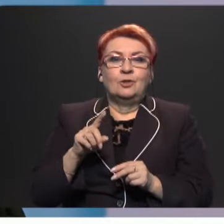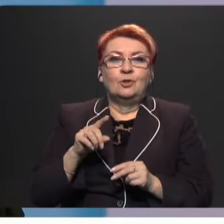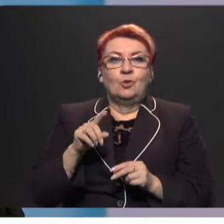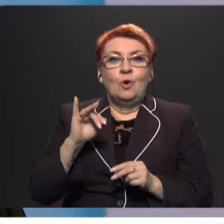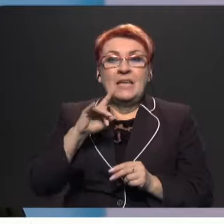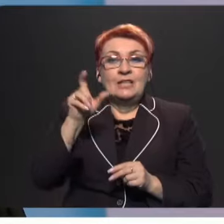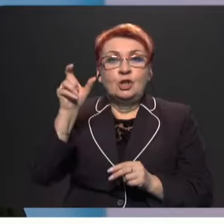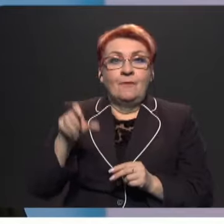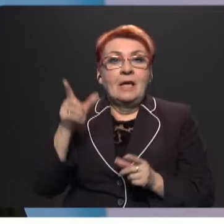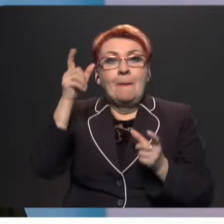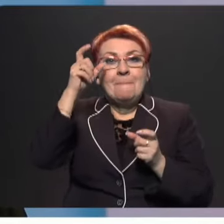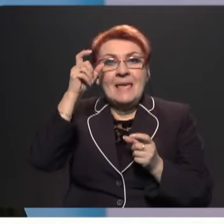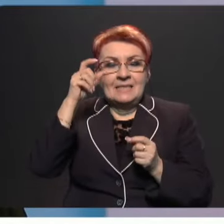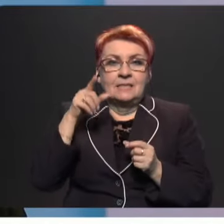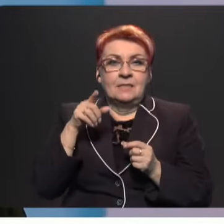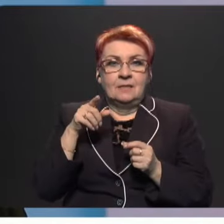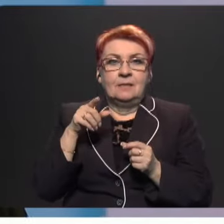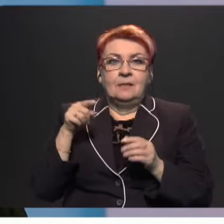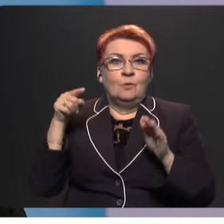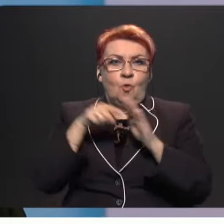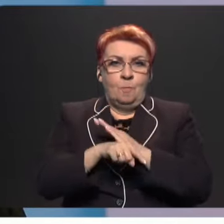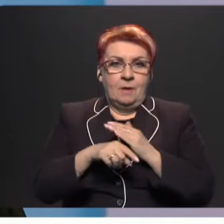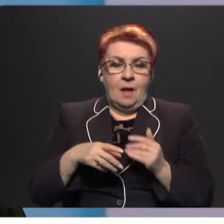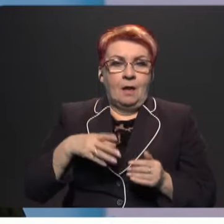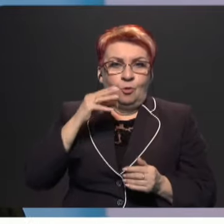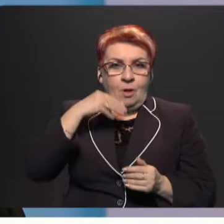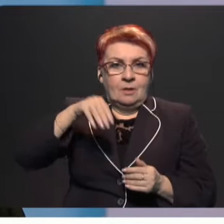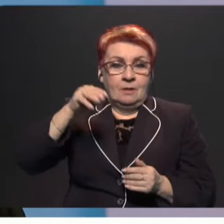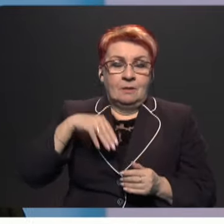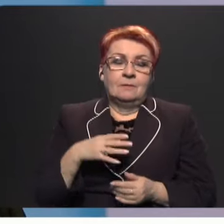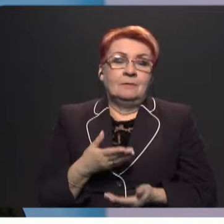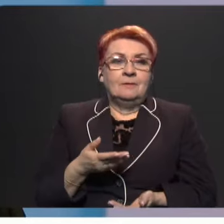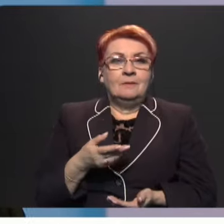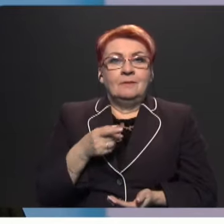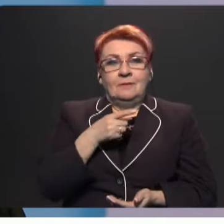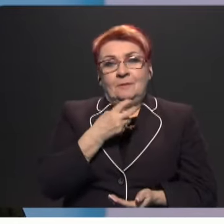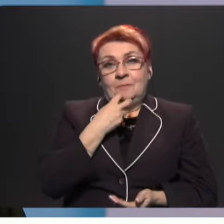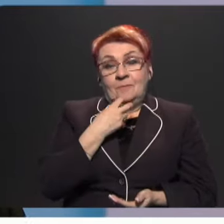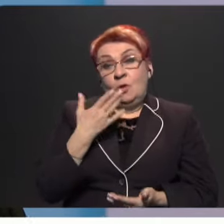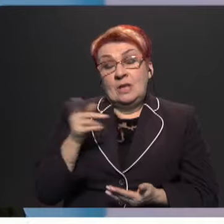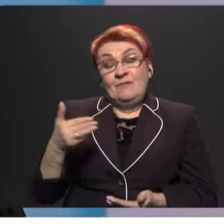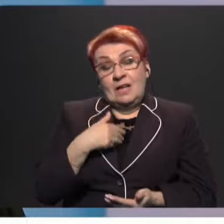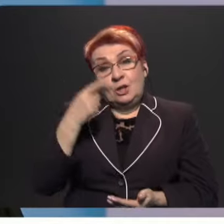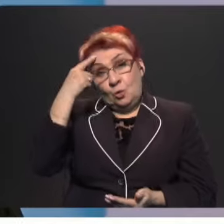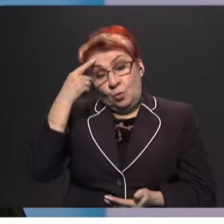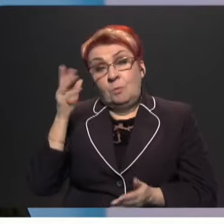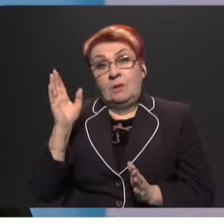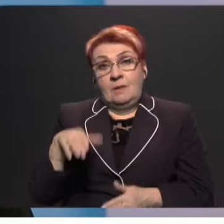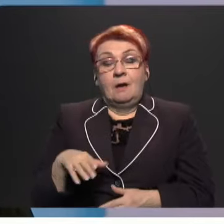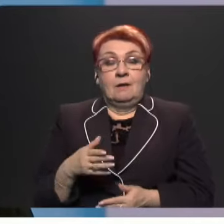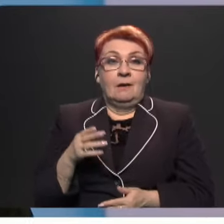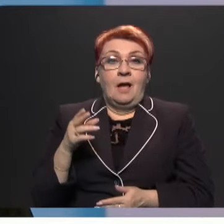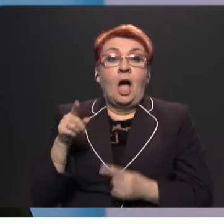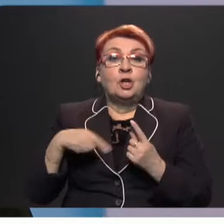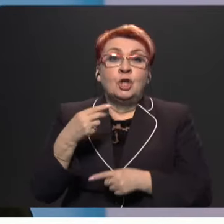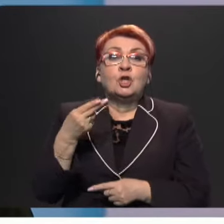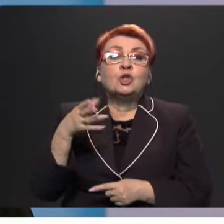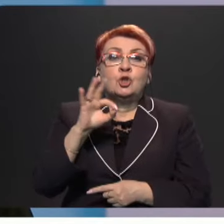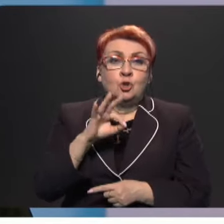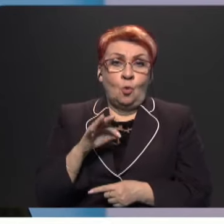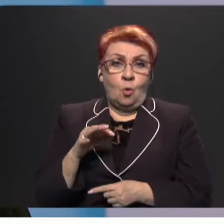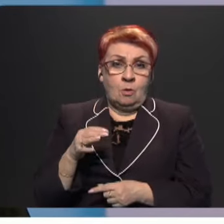выходит, то и хорошо. Вопрос только, лучше задумайтесь. А что же вы делаете для того, чтобы их туда запустить? Через что? Об